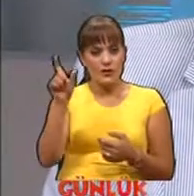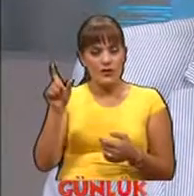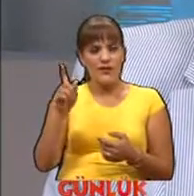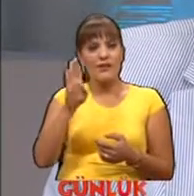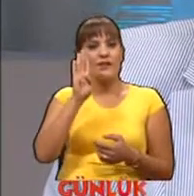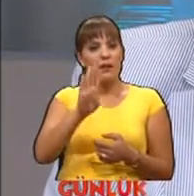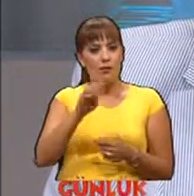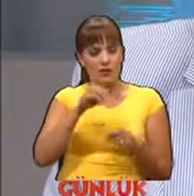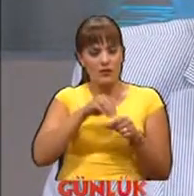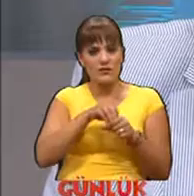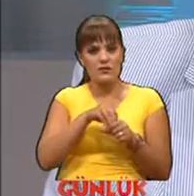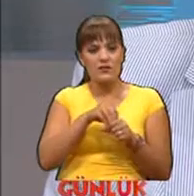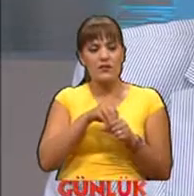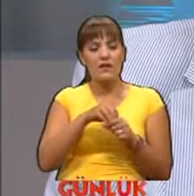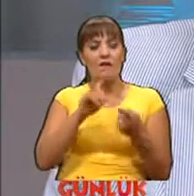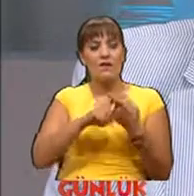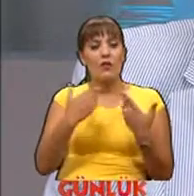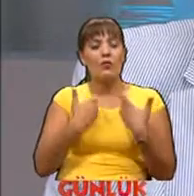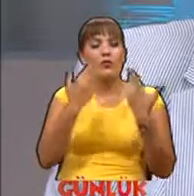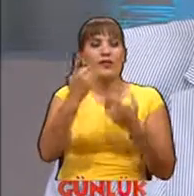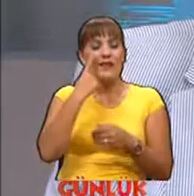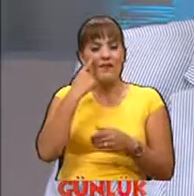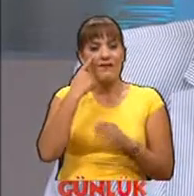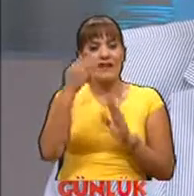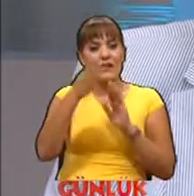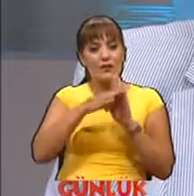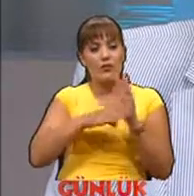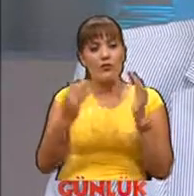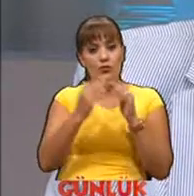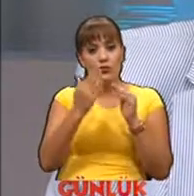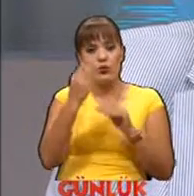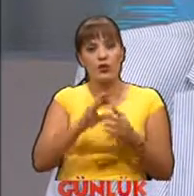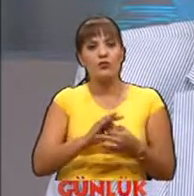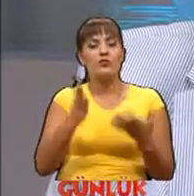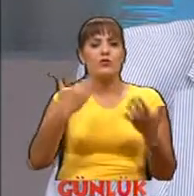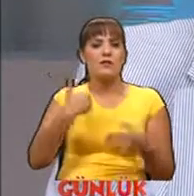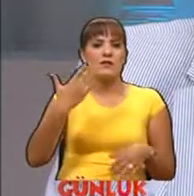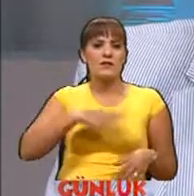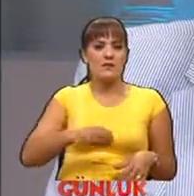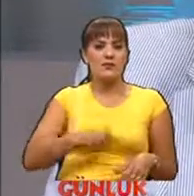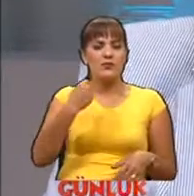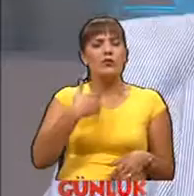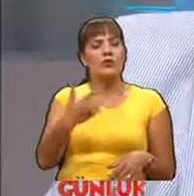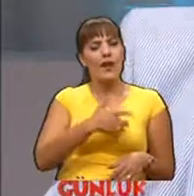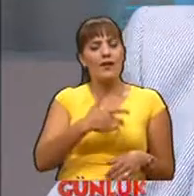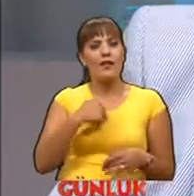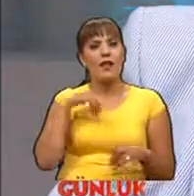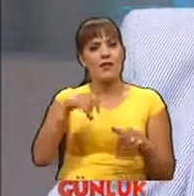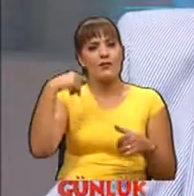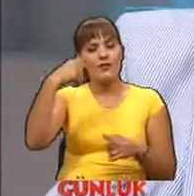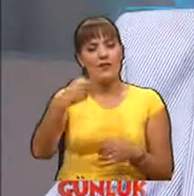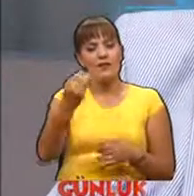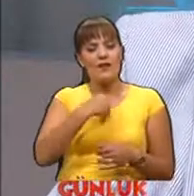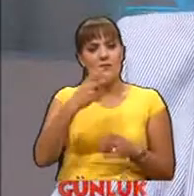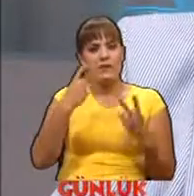cumhuriyetimize, demokrasimize ve hukuk devleti ilkelerimize uygun olarak çözümlenmesini diliyorum. Yürekten katılıyoruz evet. Hocam. Sağ olun